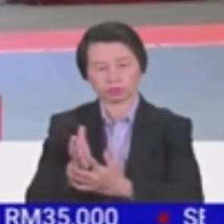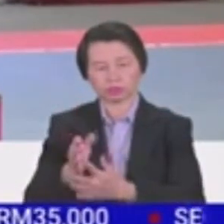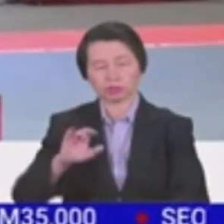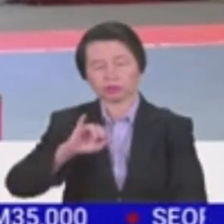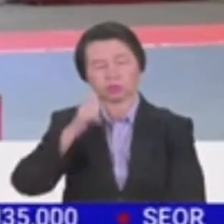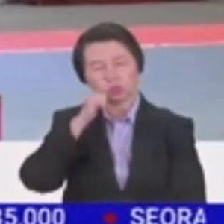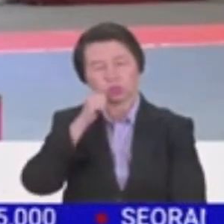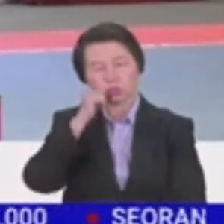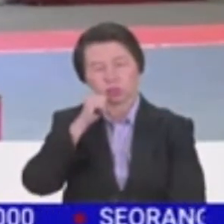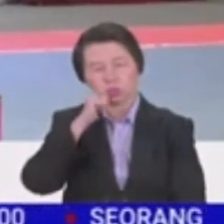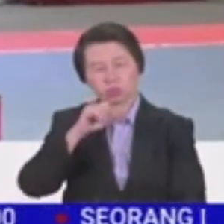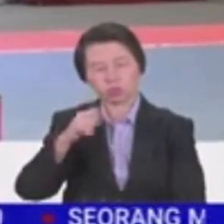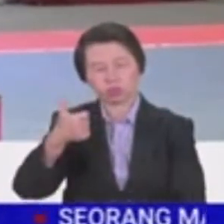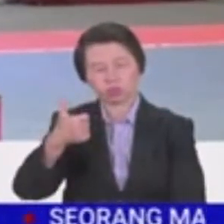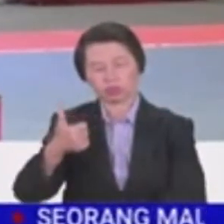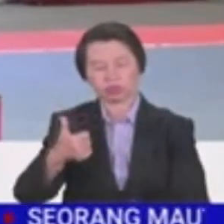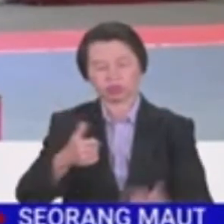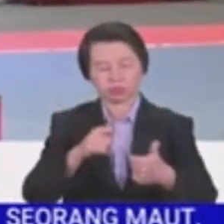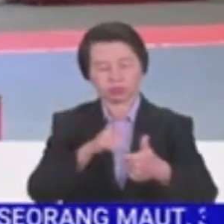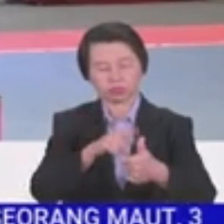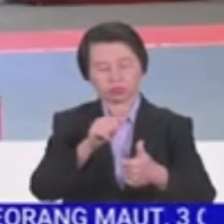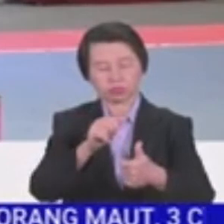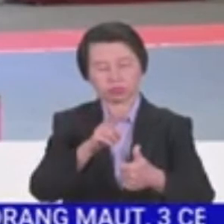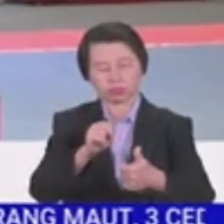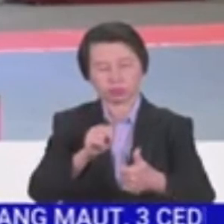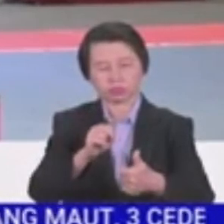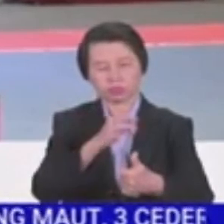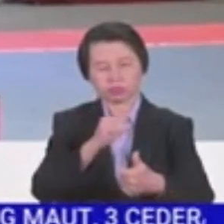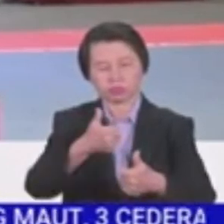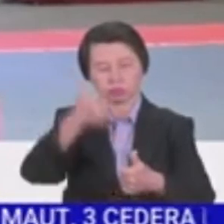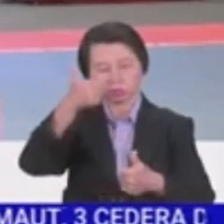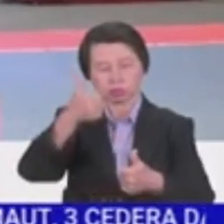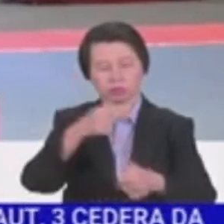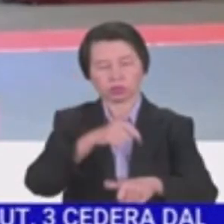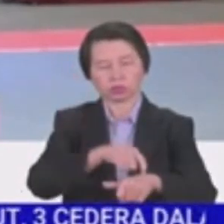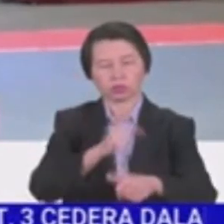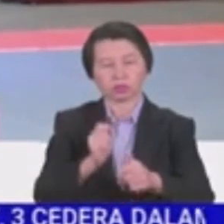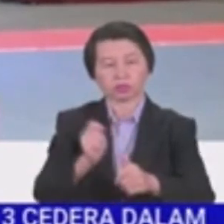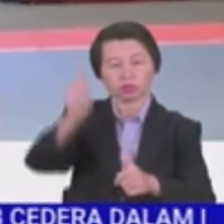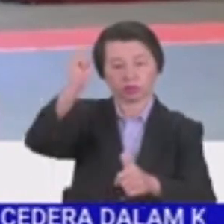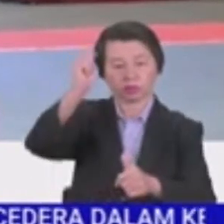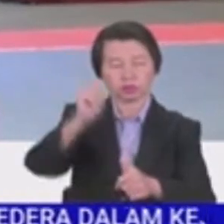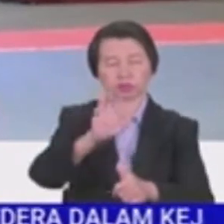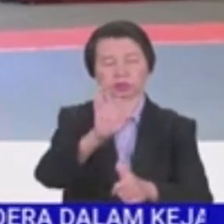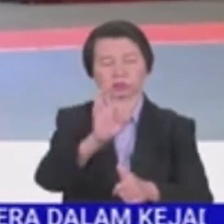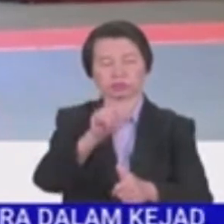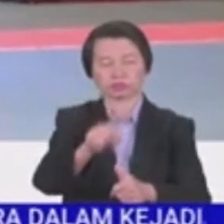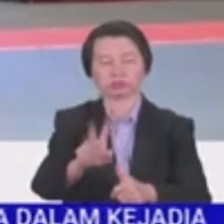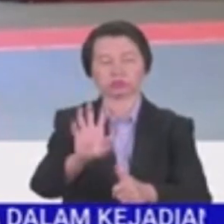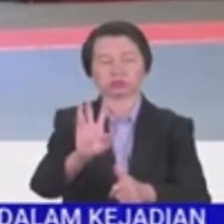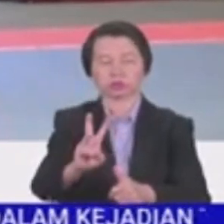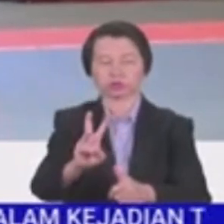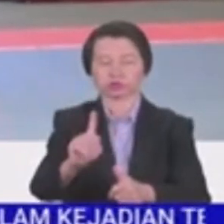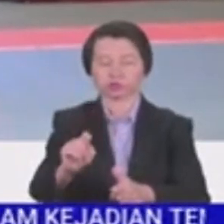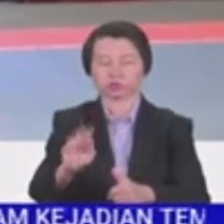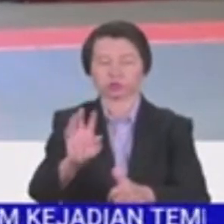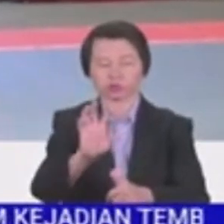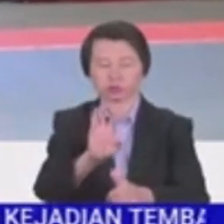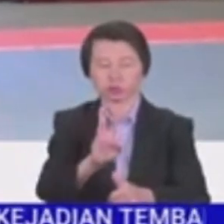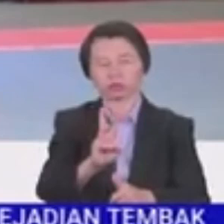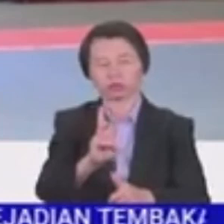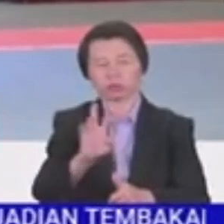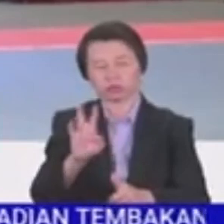jwanita selepas tantami huiling meraih catatan tertinggi 90-an 67